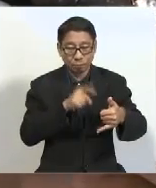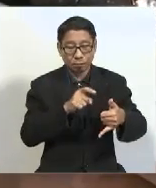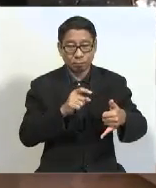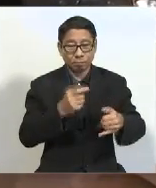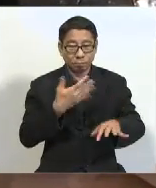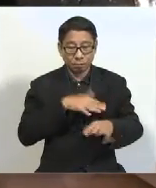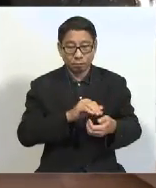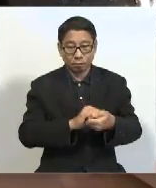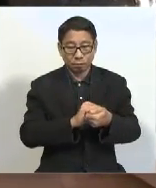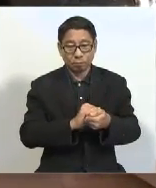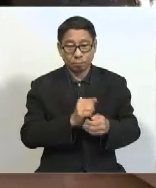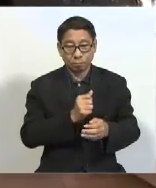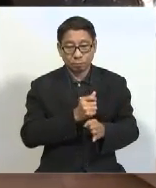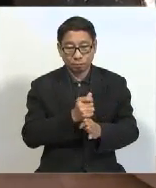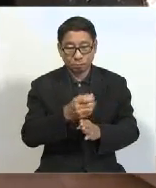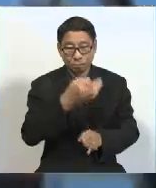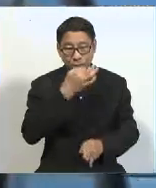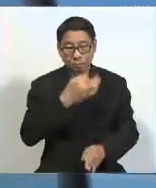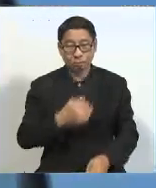ชีพครับ